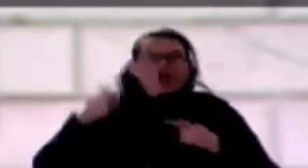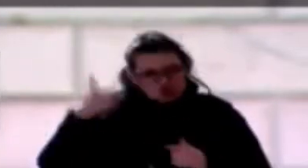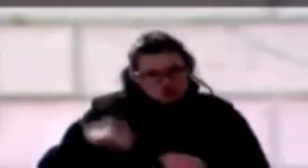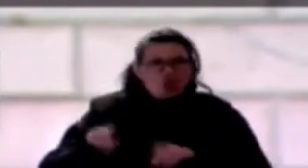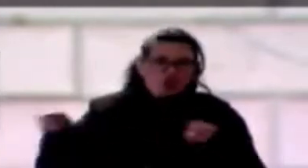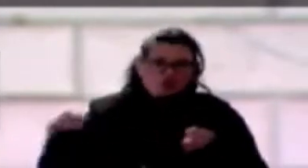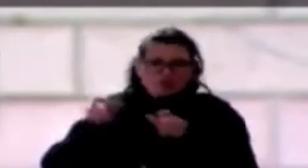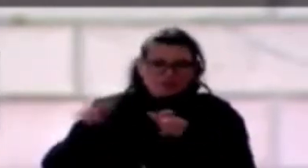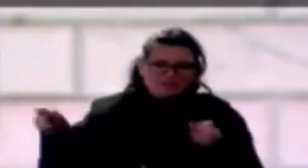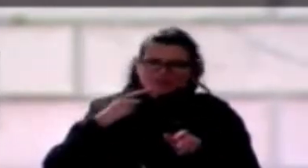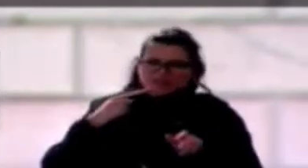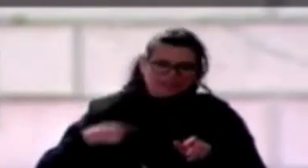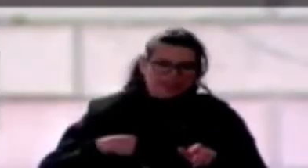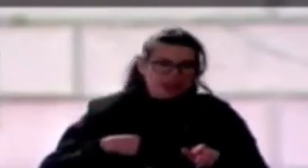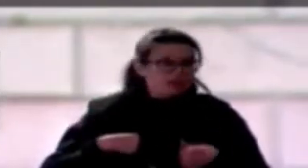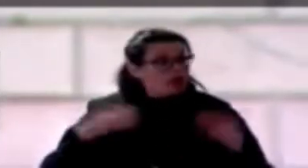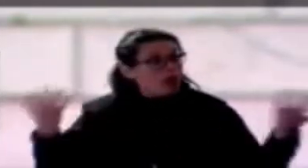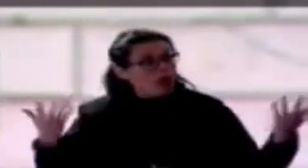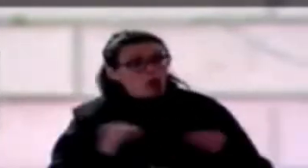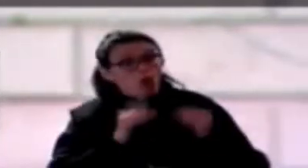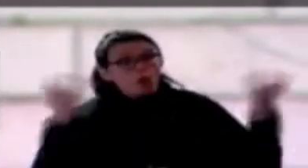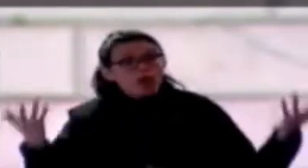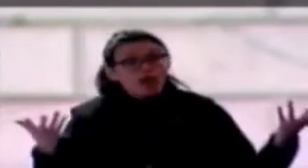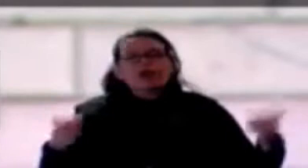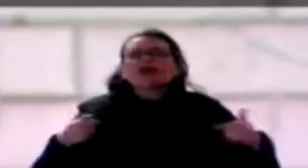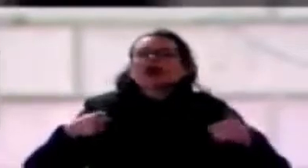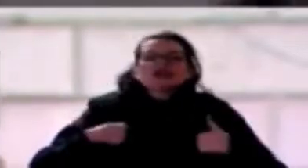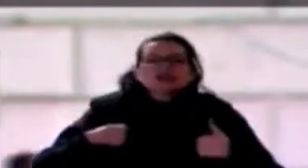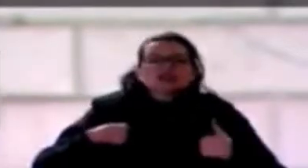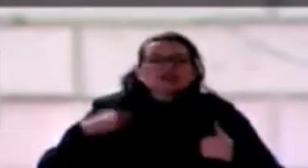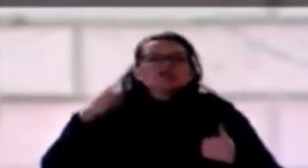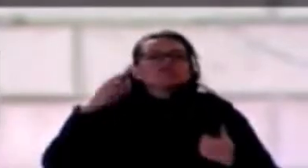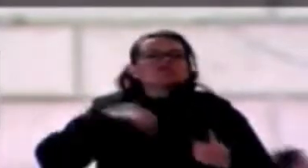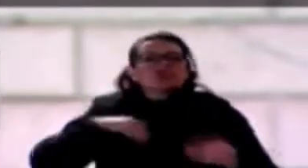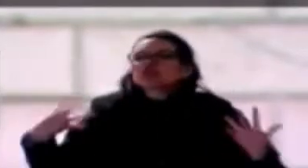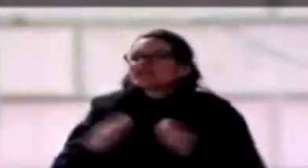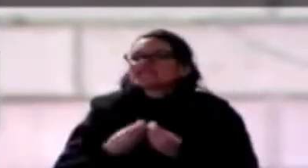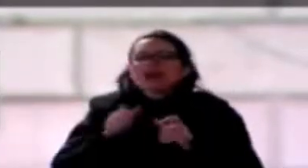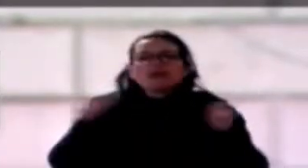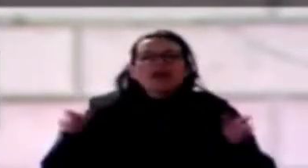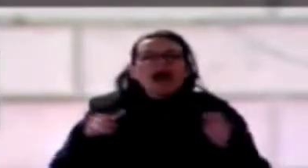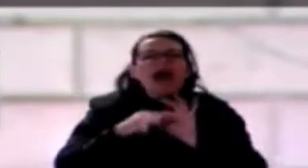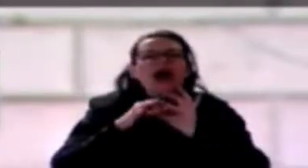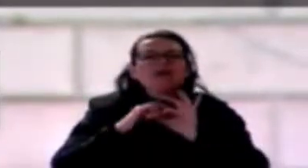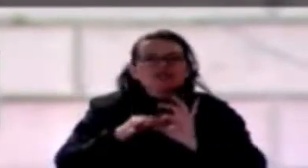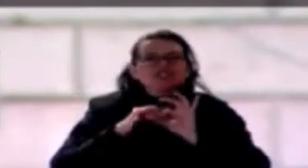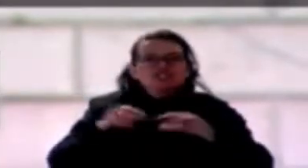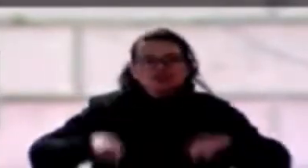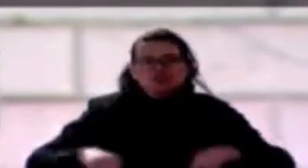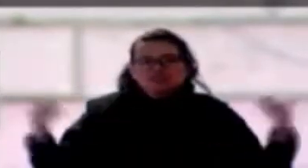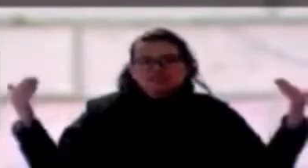dirlo, qui sono tra amici. Io non posso scordare che sono stati i